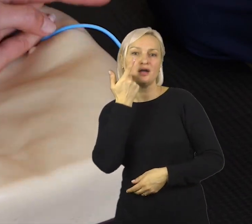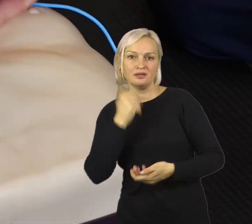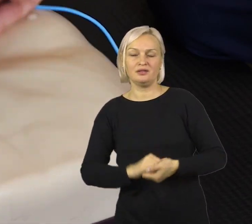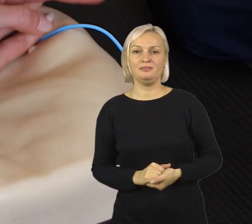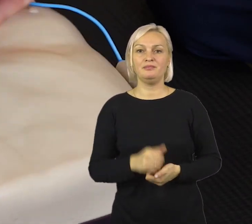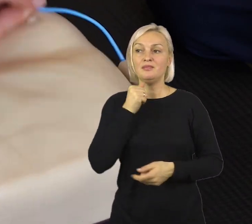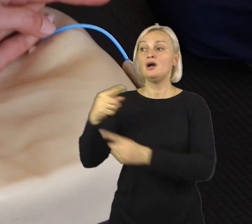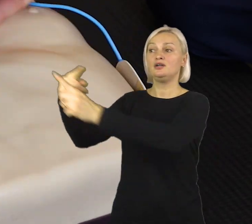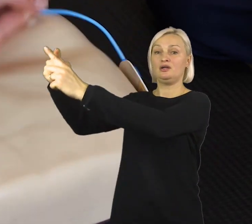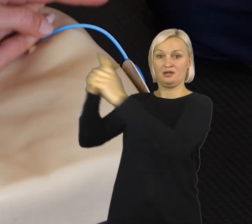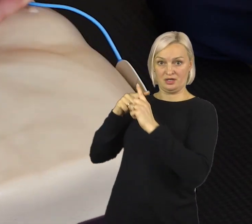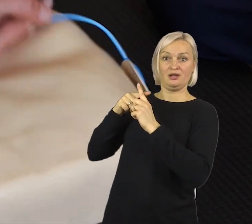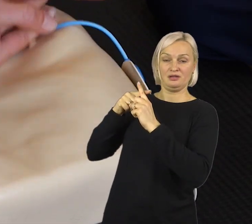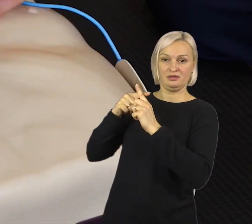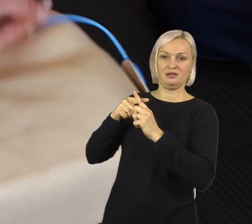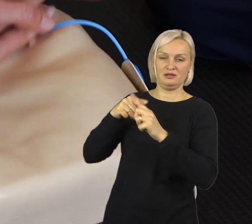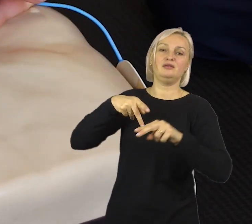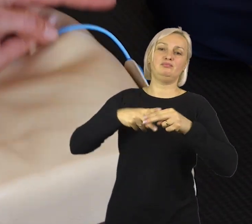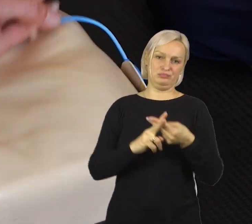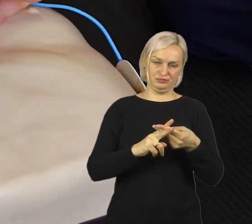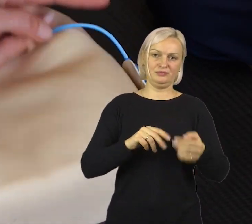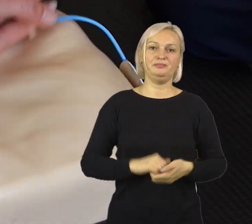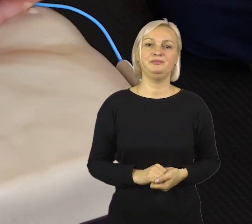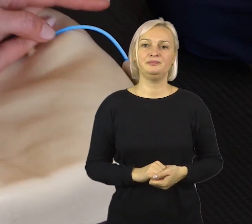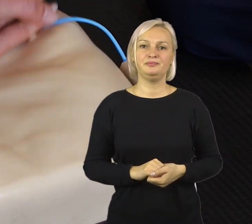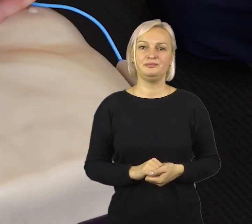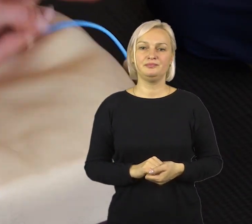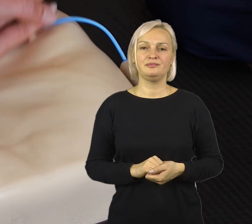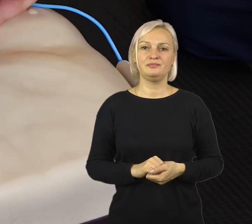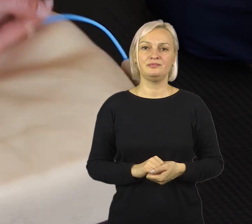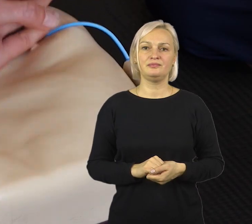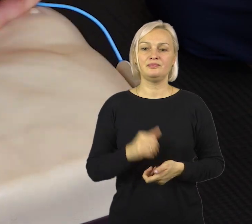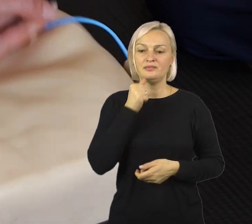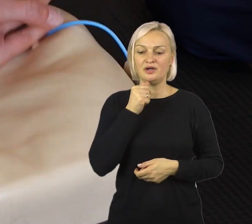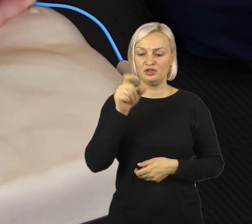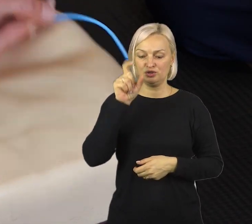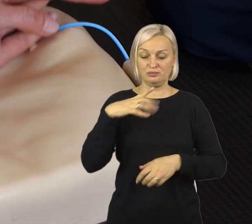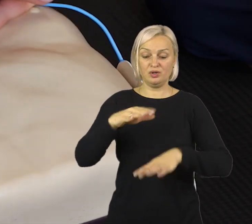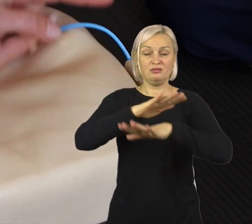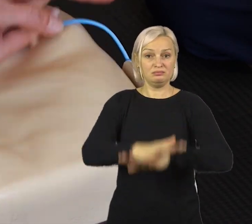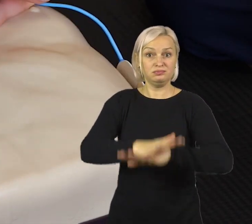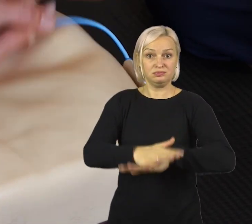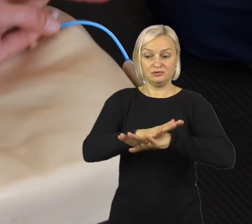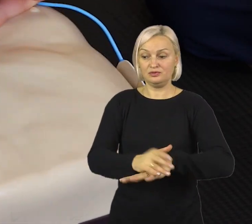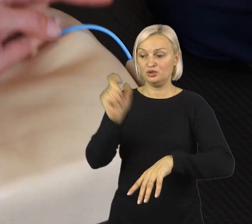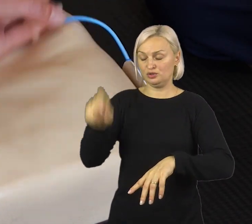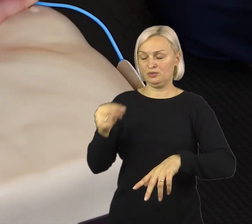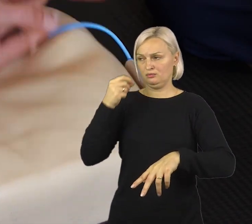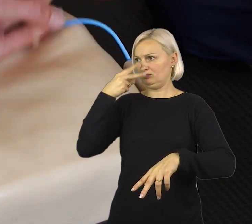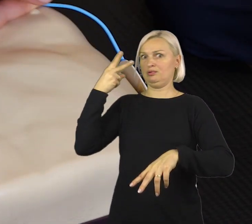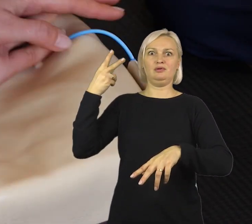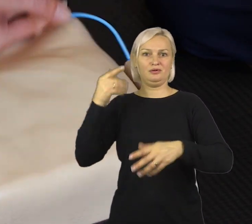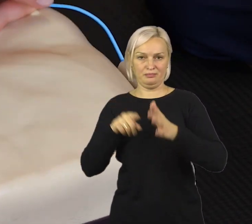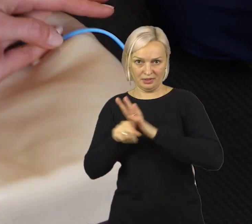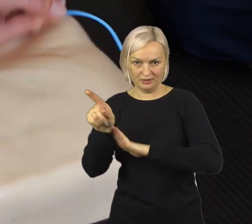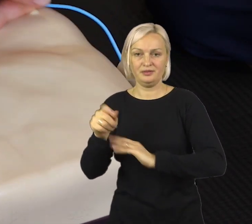kada atvažiuoja medikai, greitoji medicinos pagalba. Nutraukiamas, jeigu pacientas krūtinės ląstos paspaudimų metu